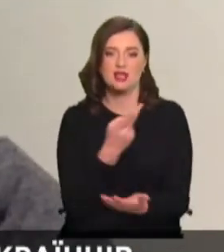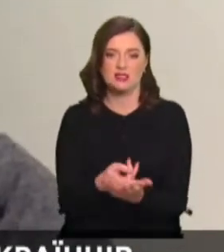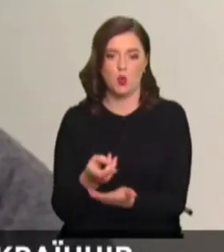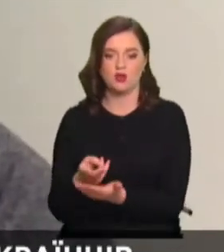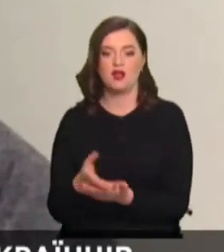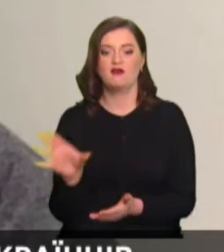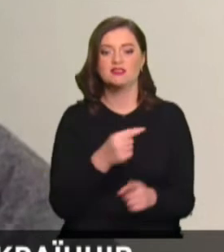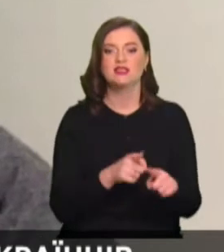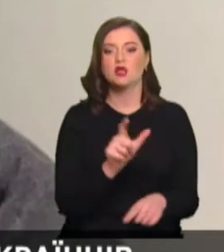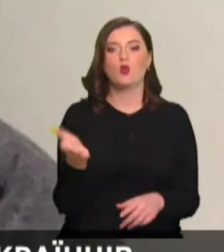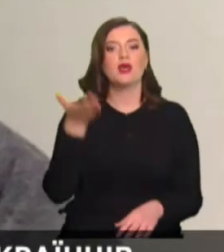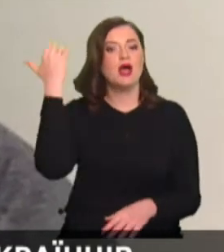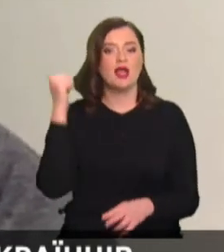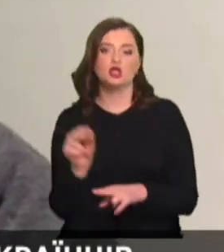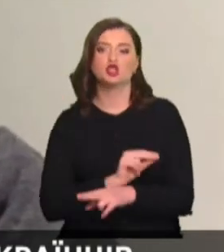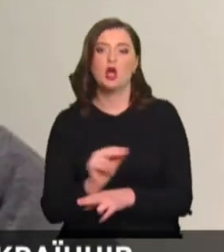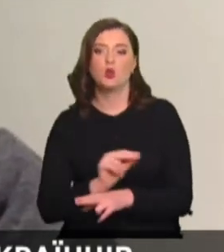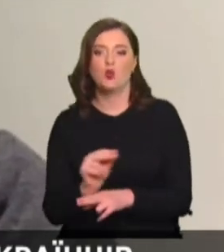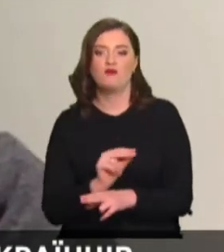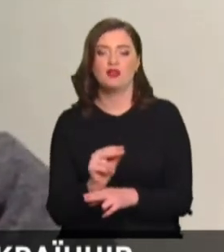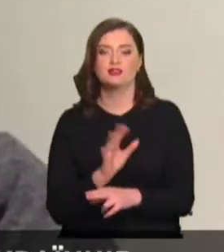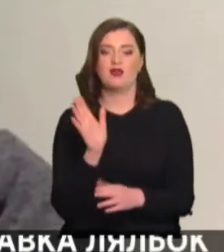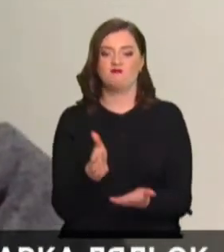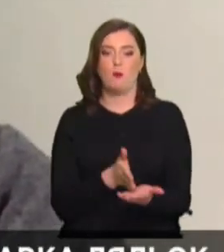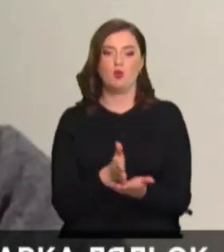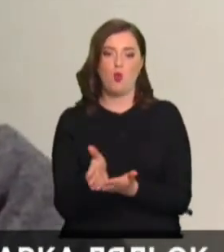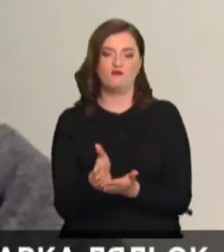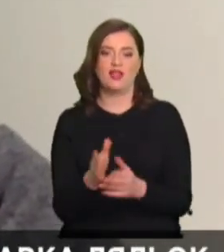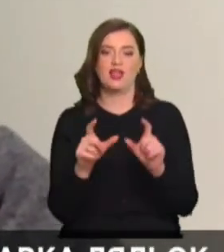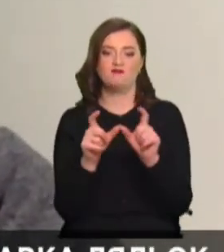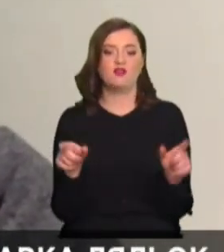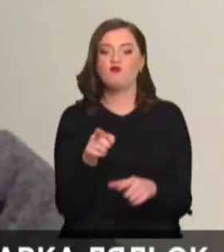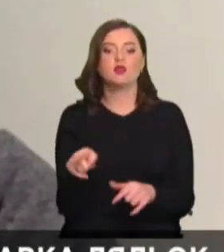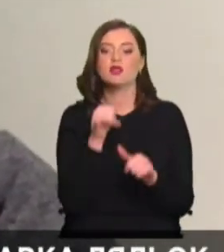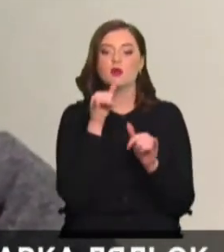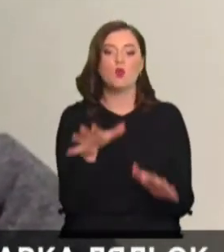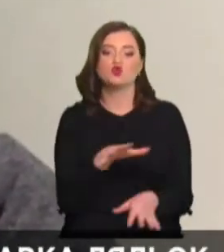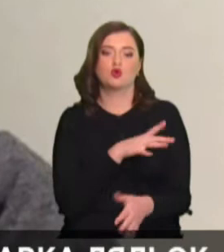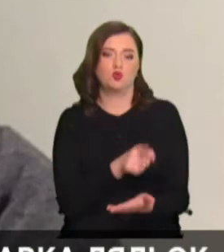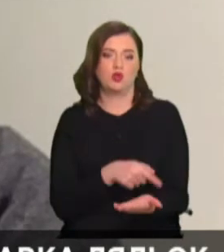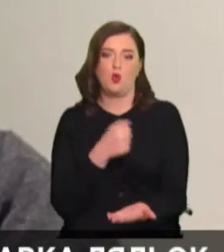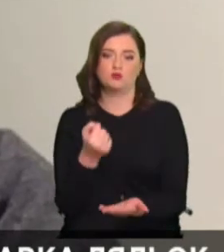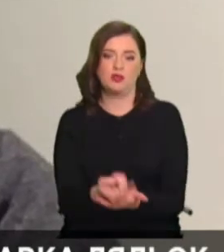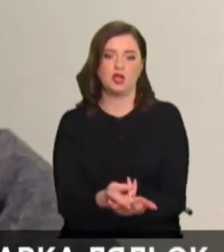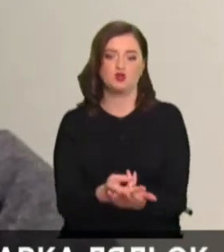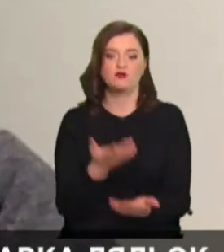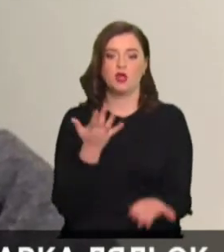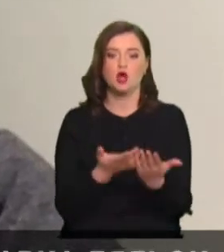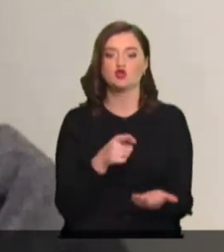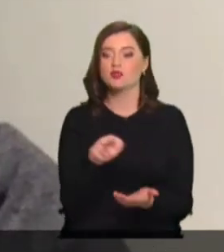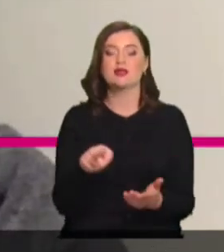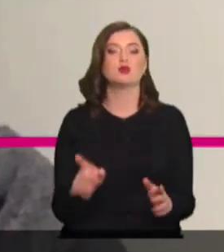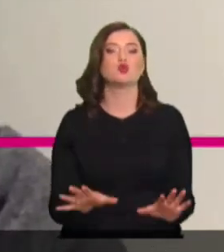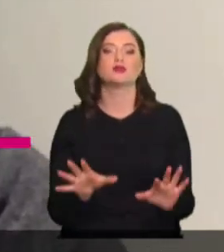які раніше лікувалися в профільних відділеннях, вони не можуть бути госпіталізовані. І якщо з ними щось